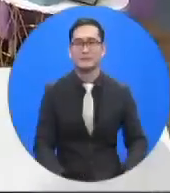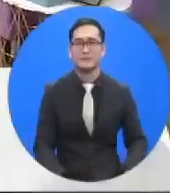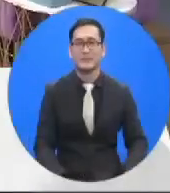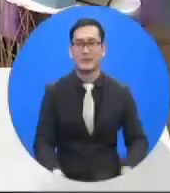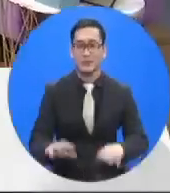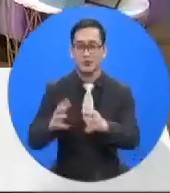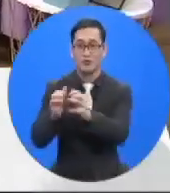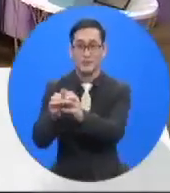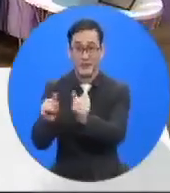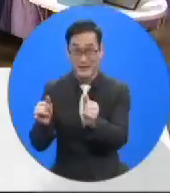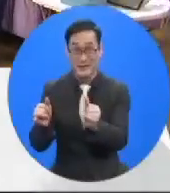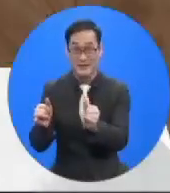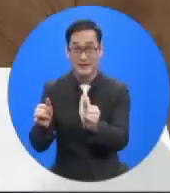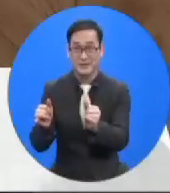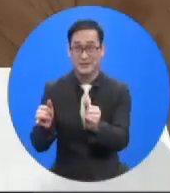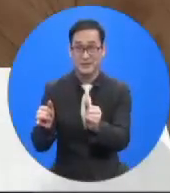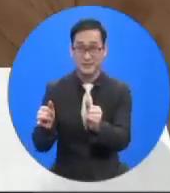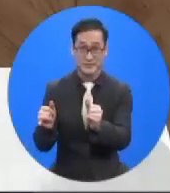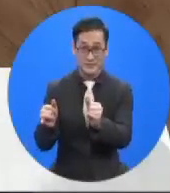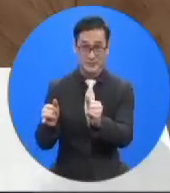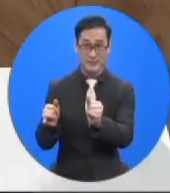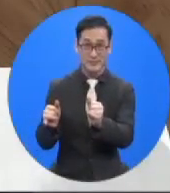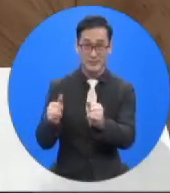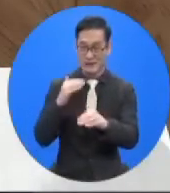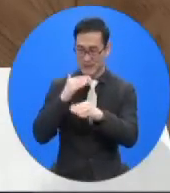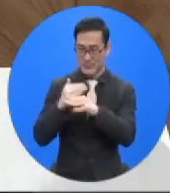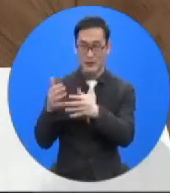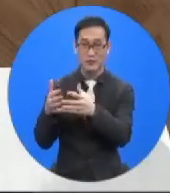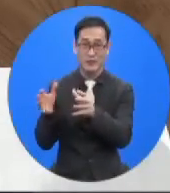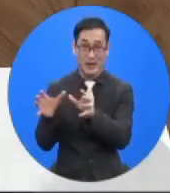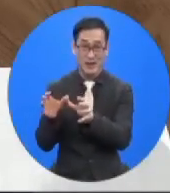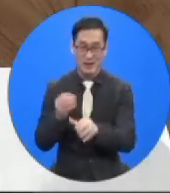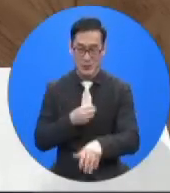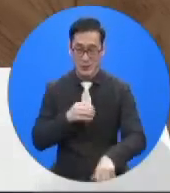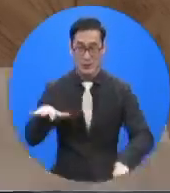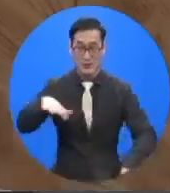국민들과 며칠 전까지 같은 당이었었던 그